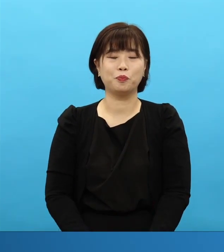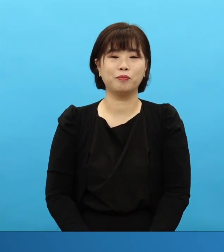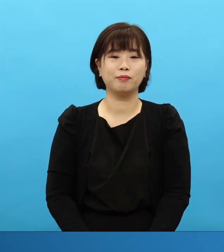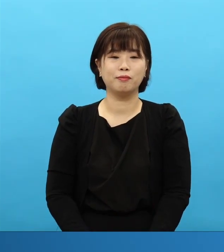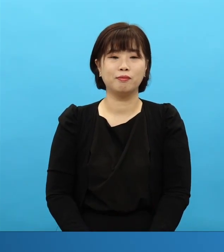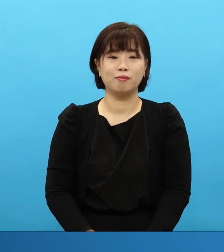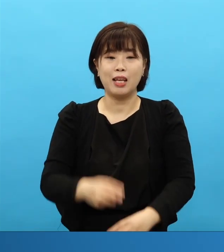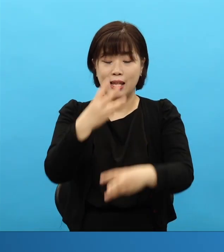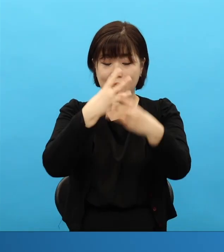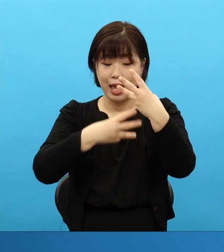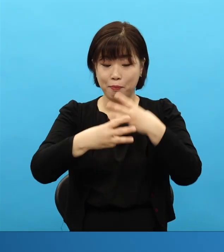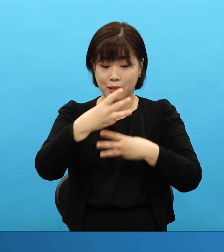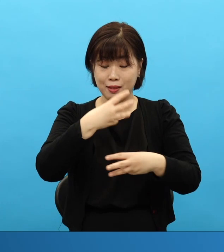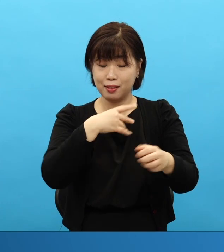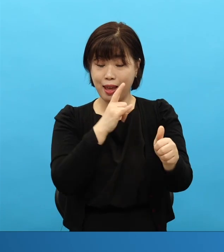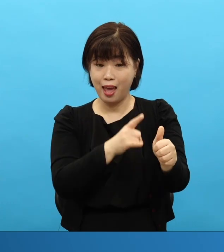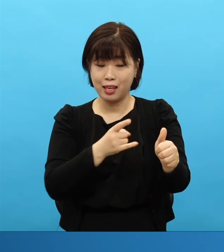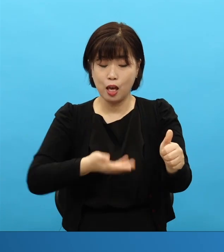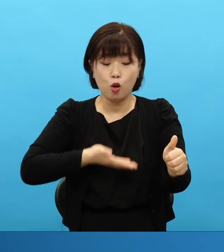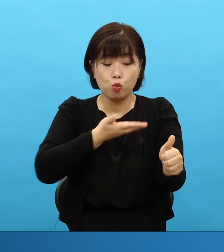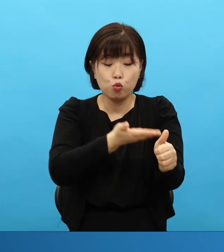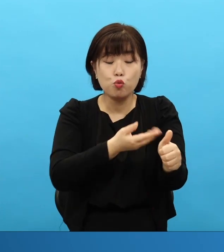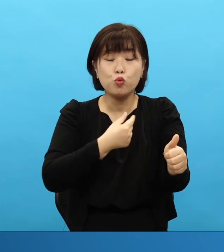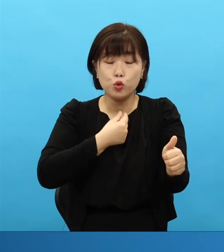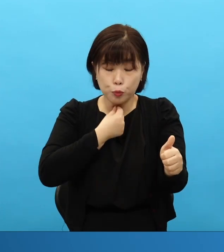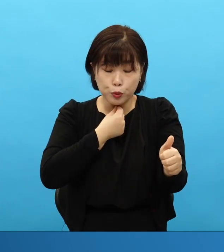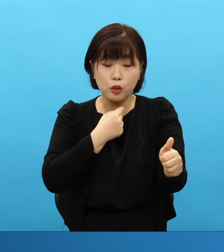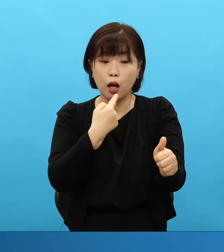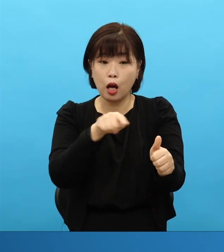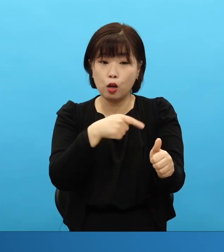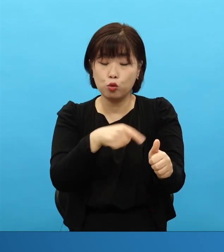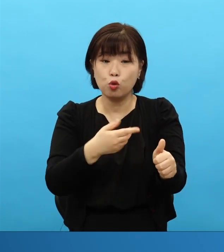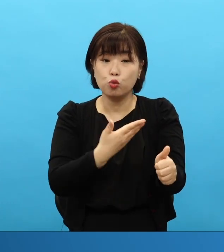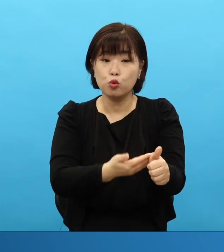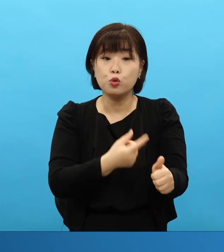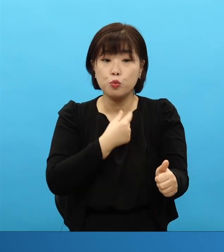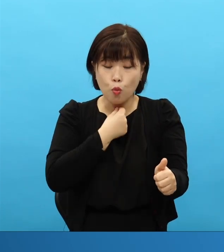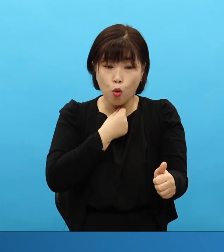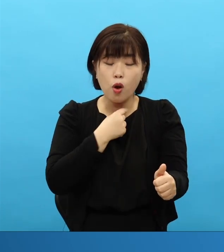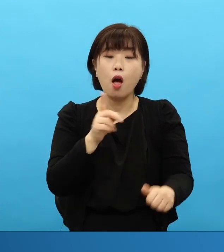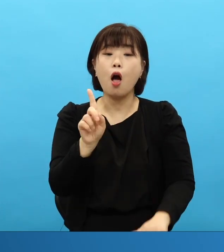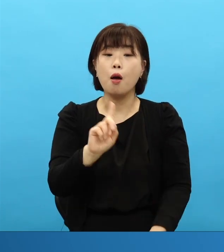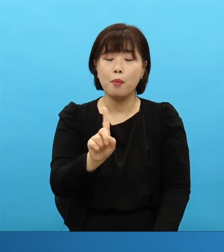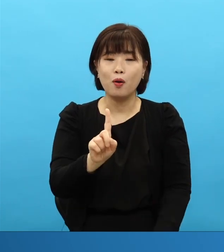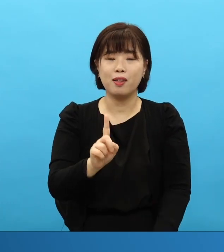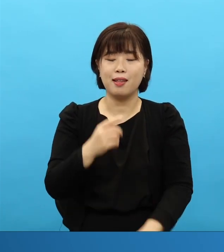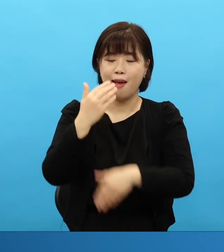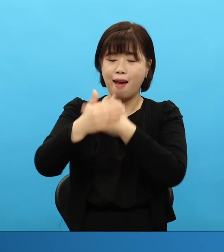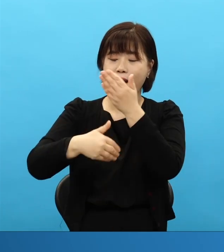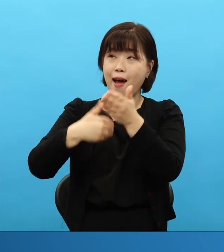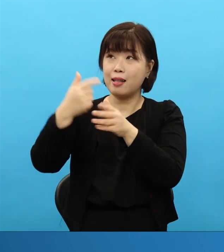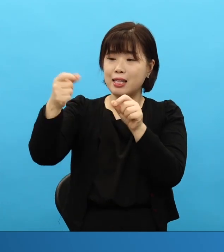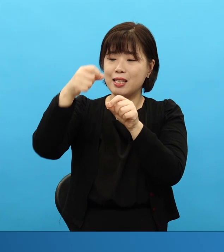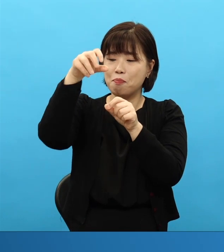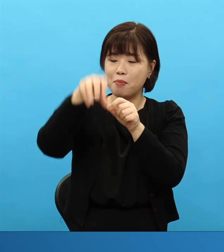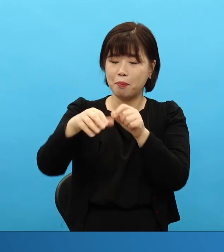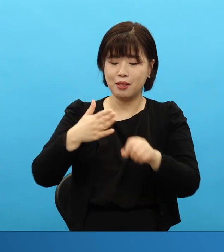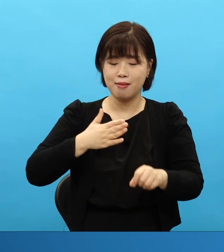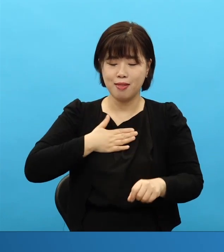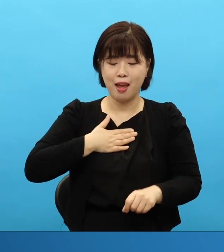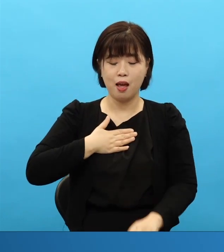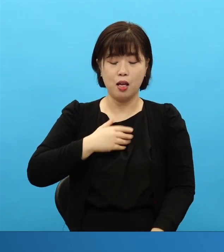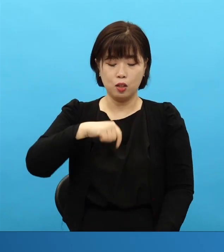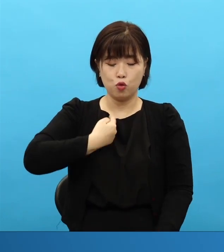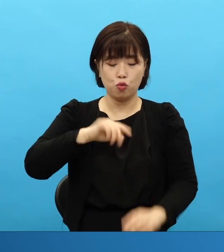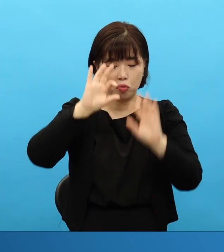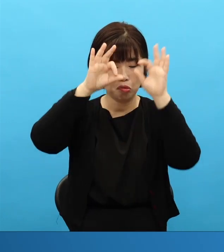렘넌트들에게 가장 전달해주고 싶은 부분은 하나님 앞에서 자기 영적 상태를 체크하는 것이 가장 중요한 것